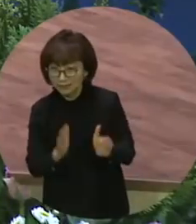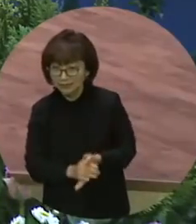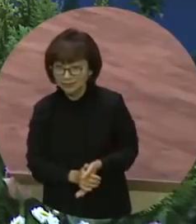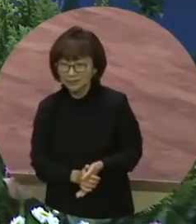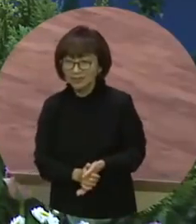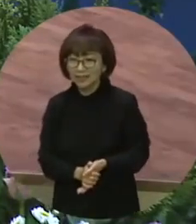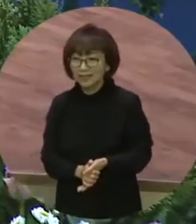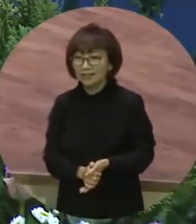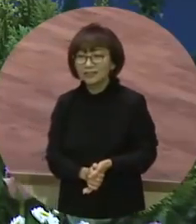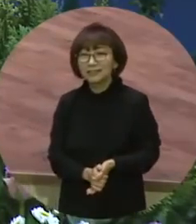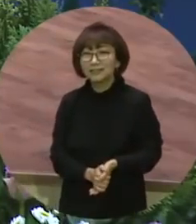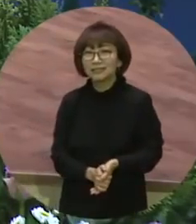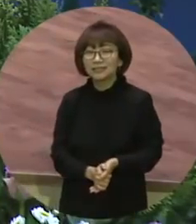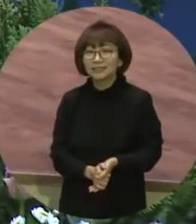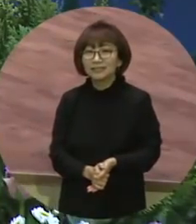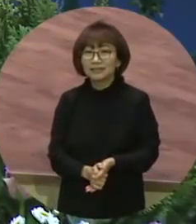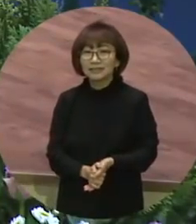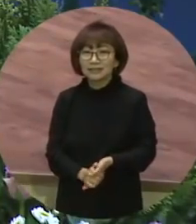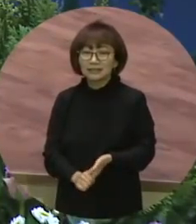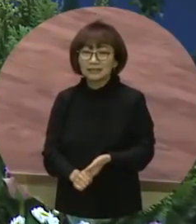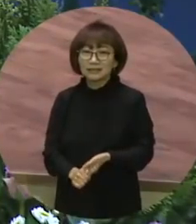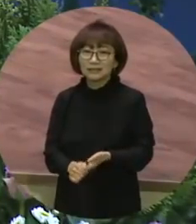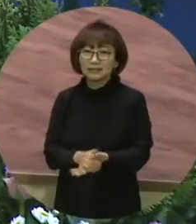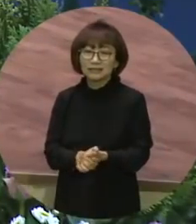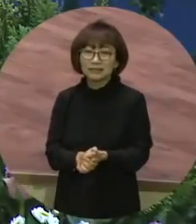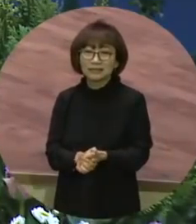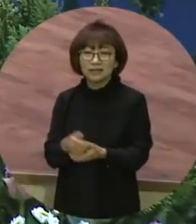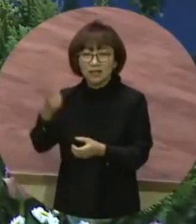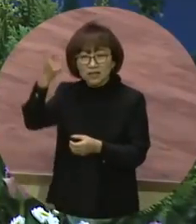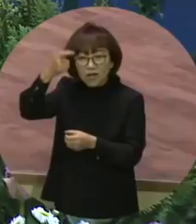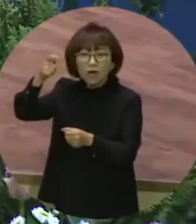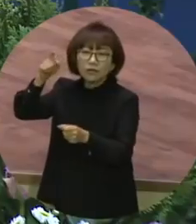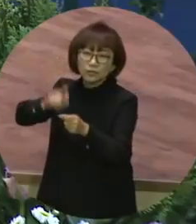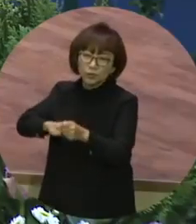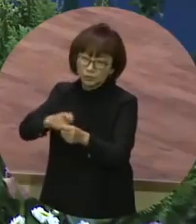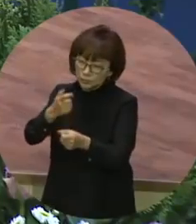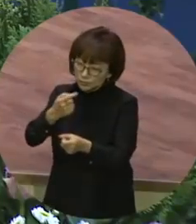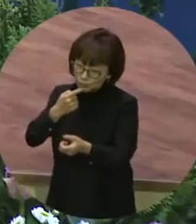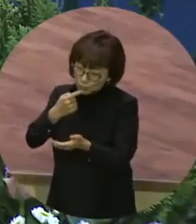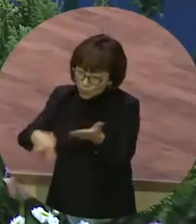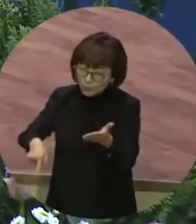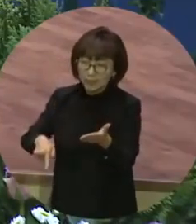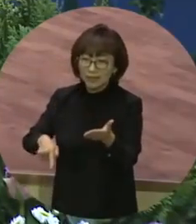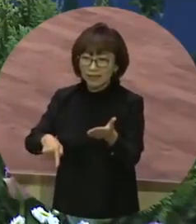영적으로 말하면요 완전히 속는 인생이에요. 속는 거예요.